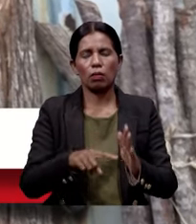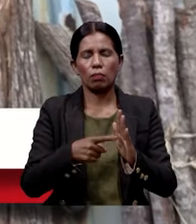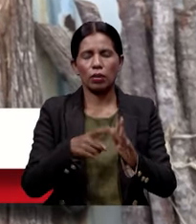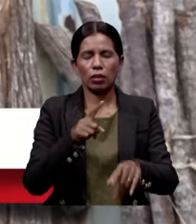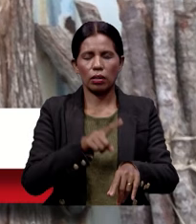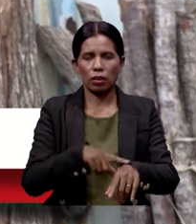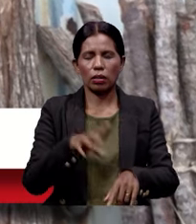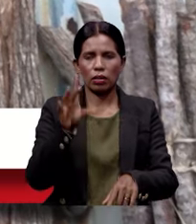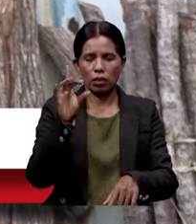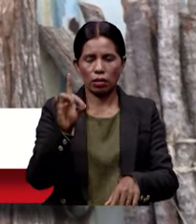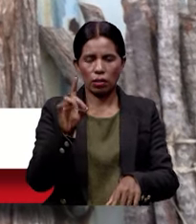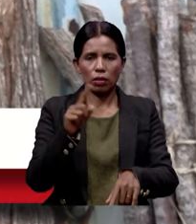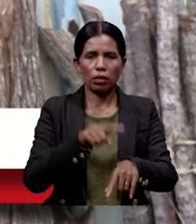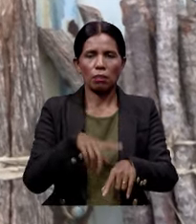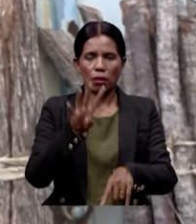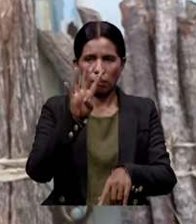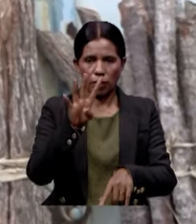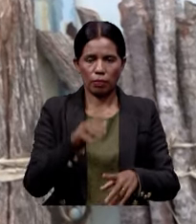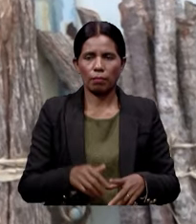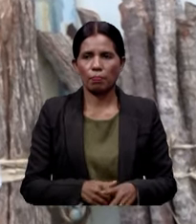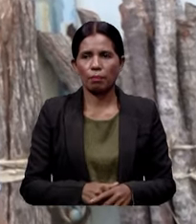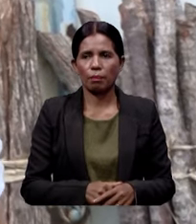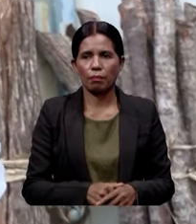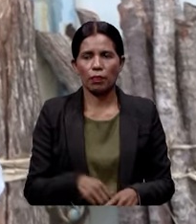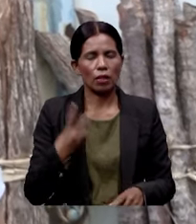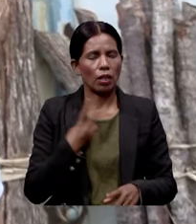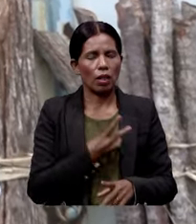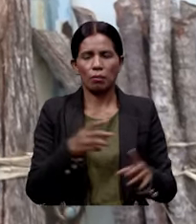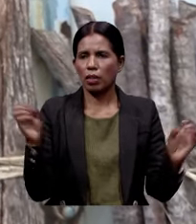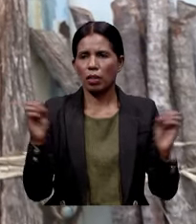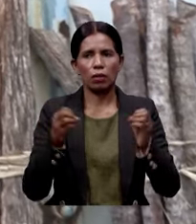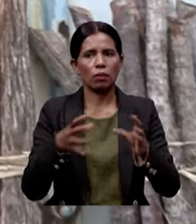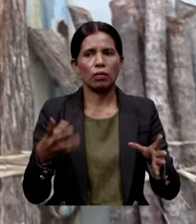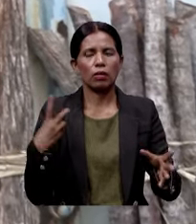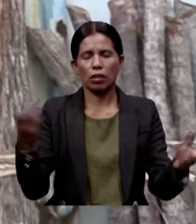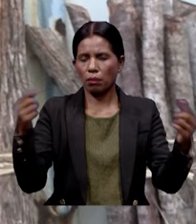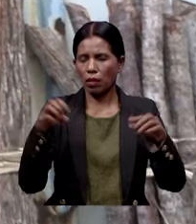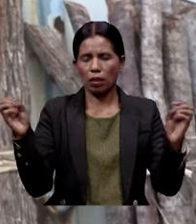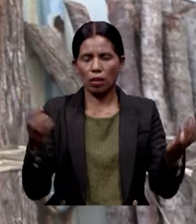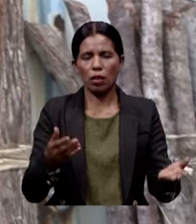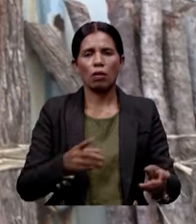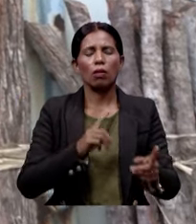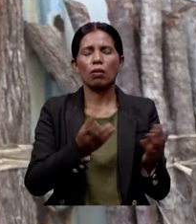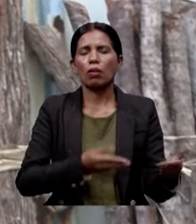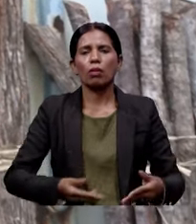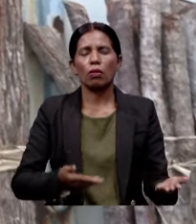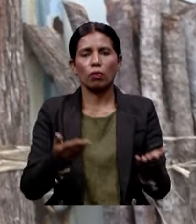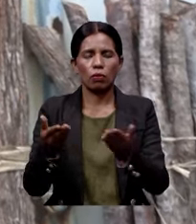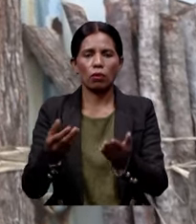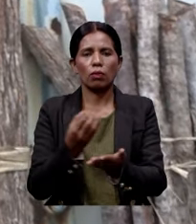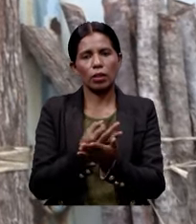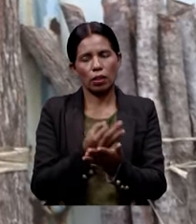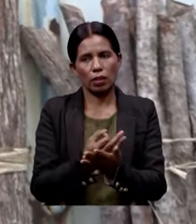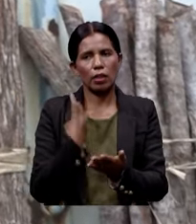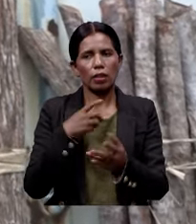to tuku hat lokoraik. Ami lakoi tamba sira mai liman mamuk, ibun mamuk deit. Agora sira obriga dia